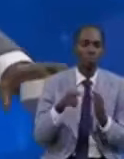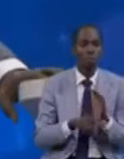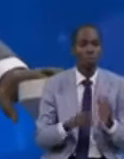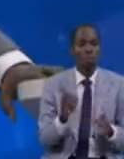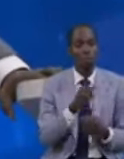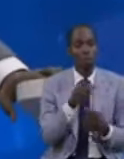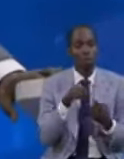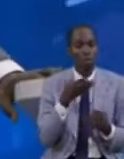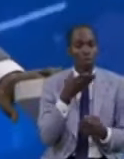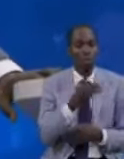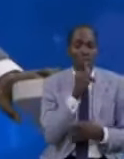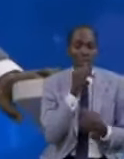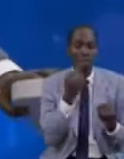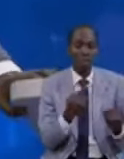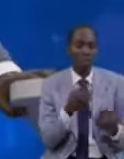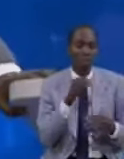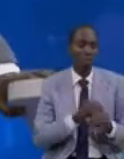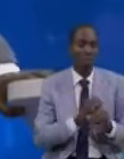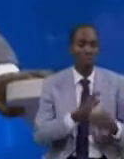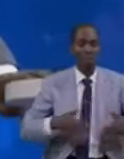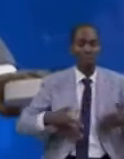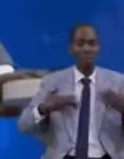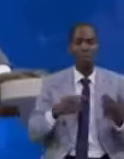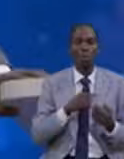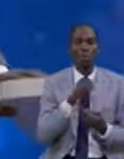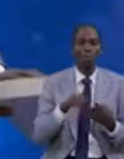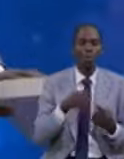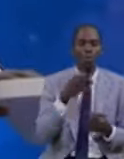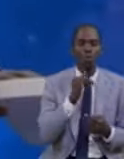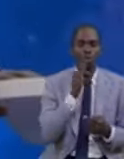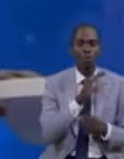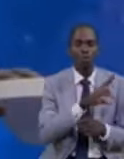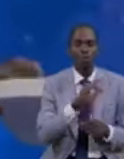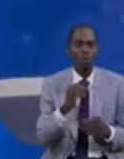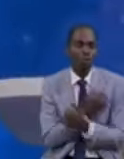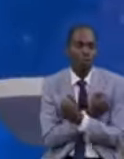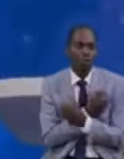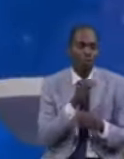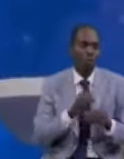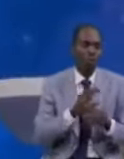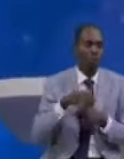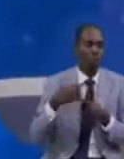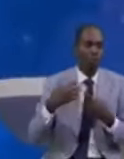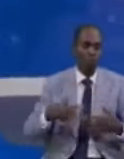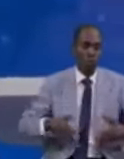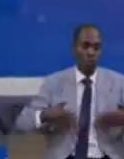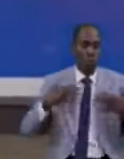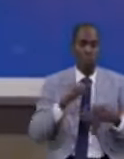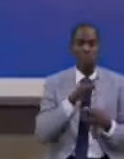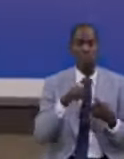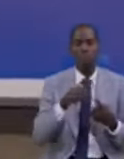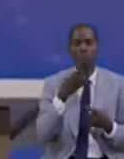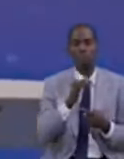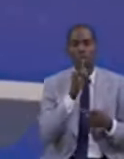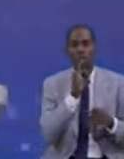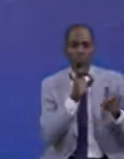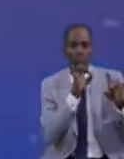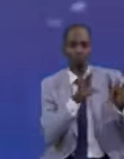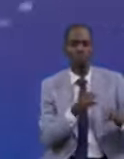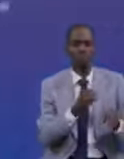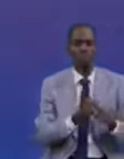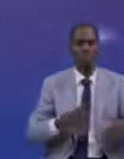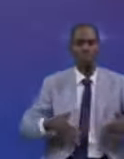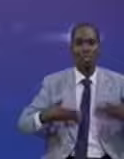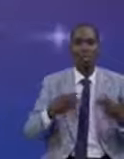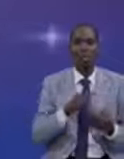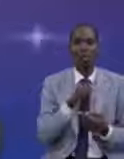vie quand il y a la le manque d'amour dans ta vie la reine dans ta vie quand il y a la transgression dans